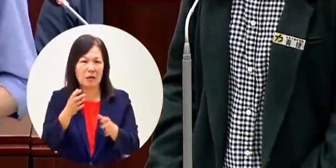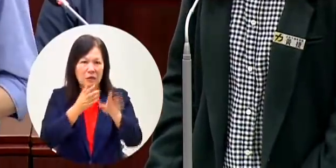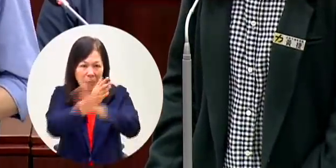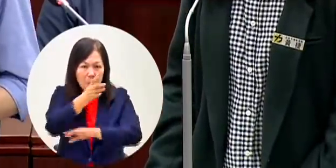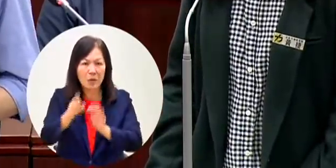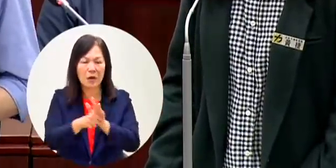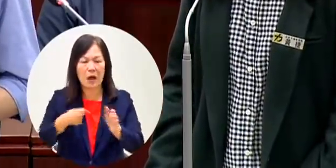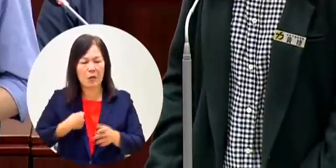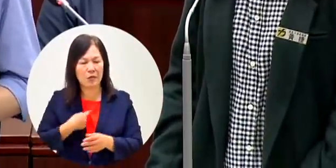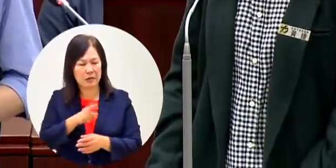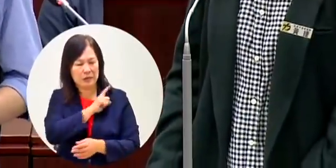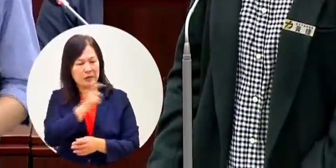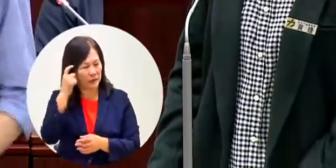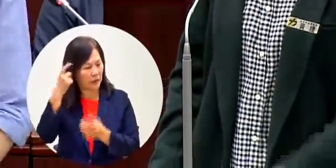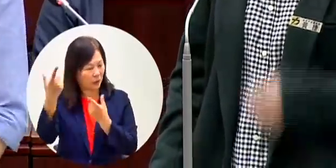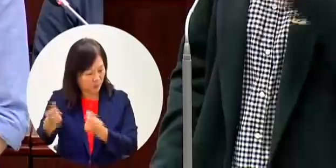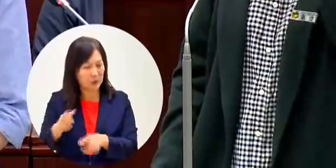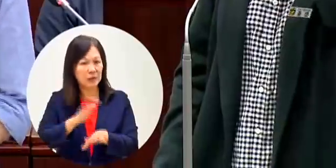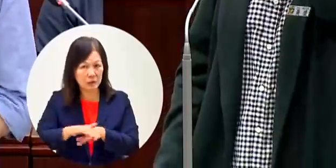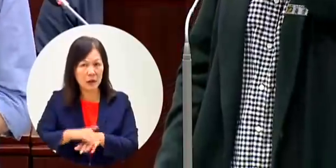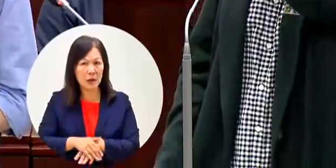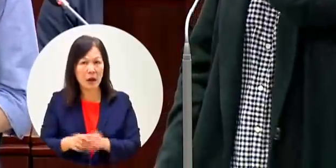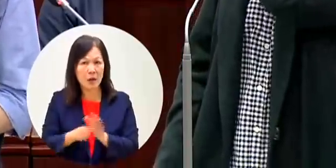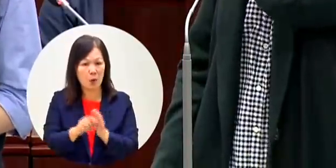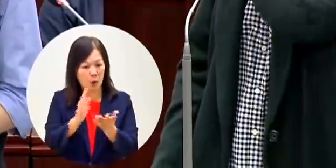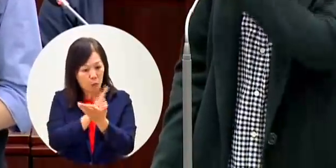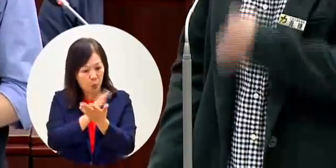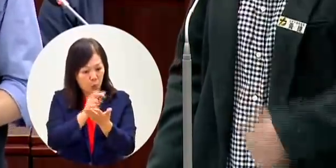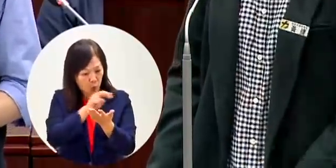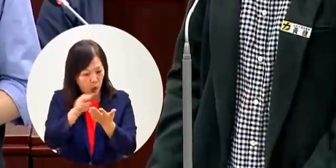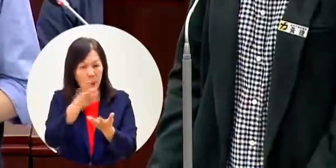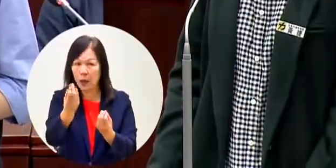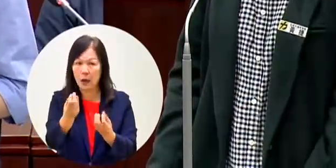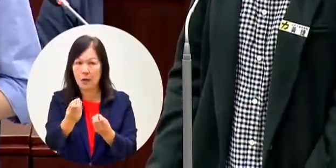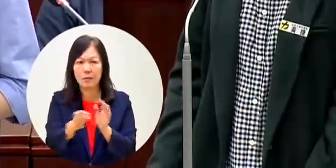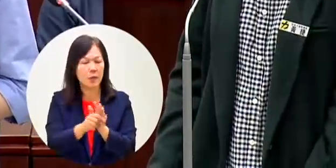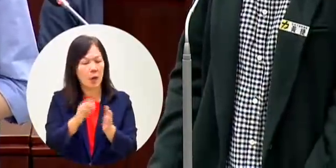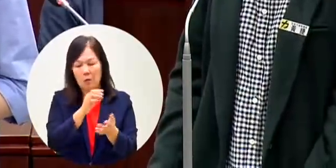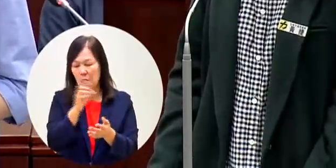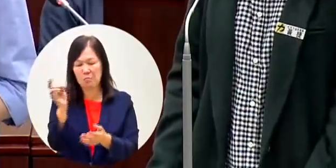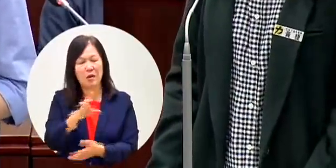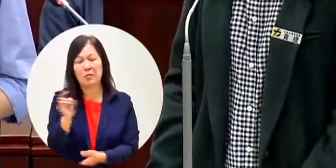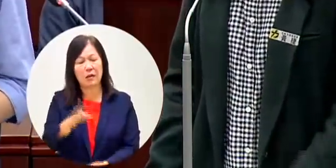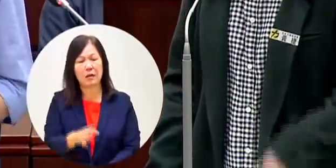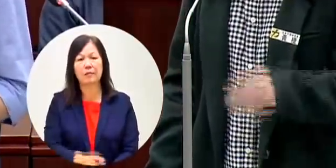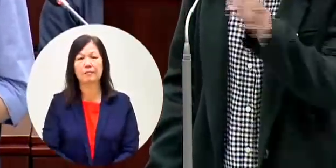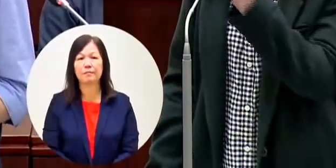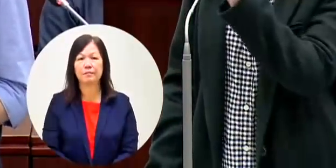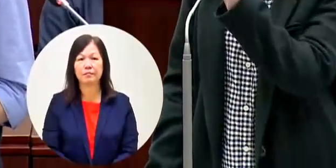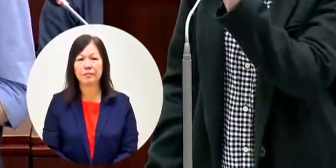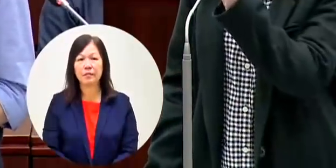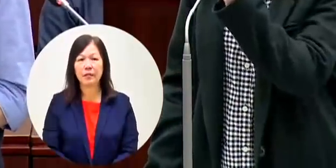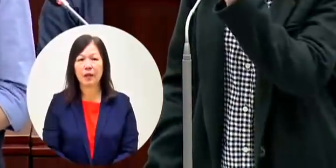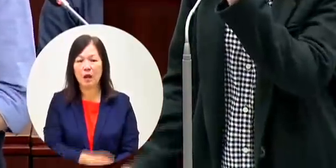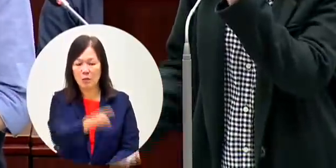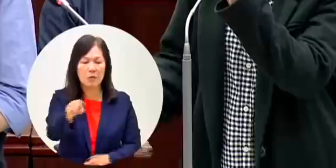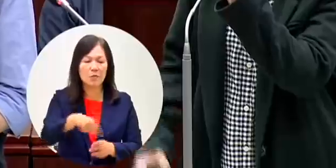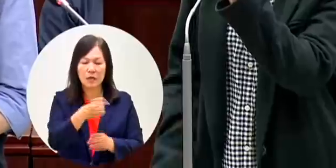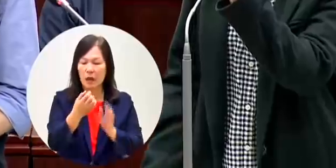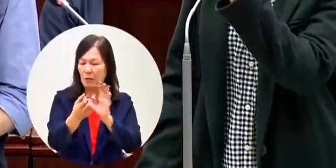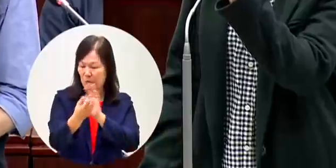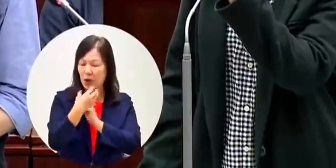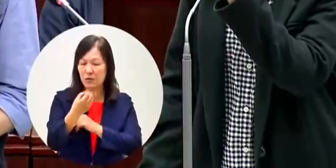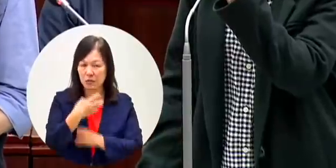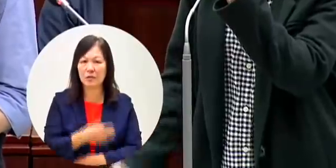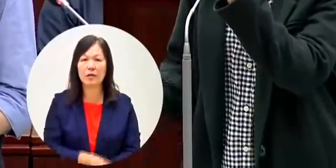长没有看过课本的内容？ 没有看过，但是听过他们的表述。 那希望市长回去看一下现在